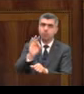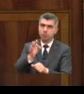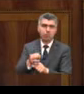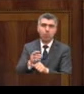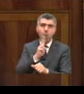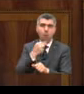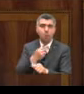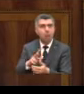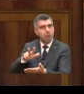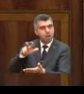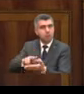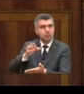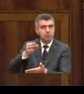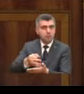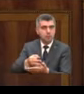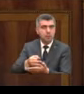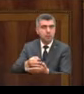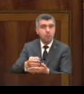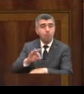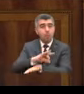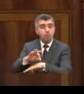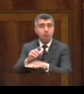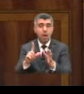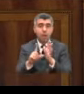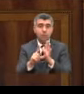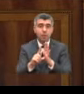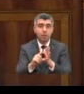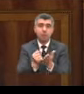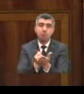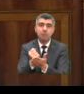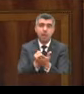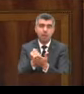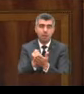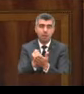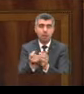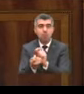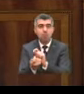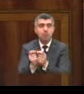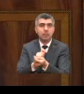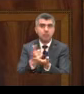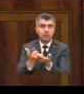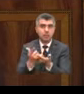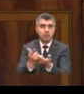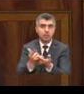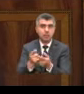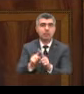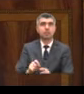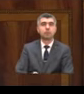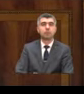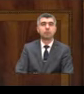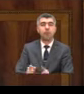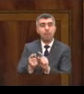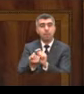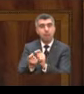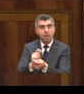تنفيذي، غيروا القانون، القانون اليوم ديال الوظيفه العموميه فيه مباراه، غيروه، ماشي انا اللي غنجيبو، نتوما جيبو، غيروا القانون،